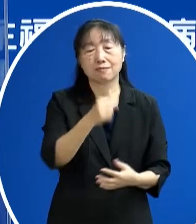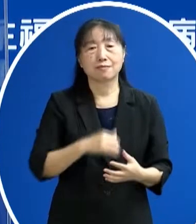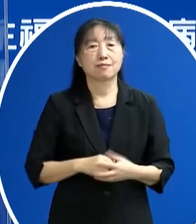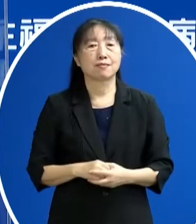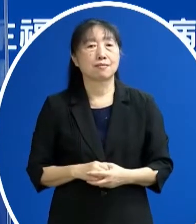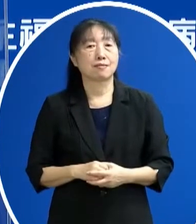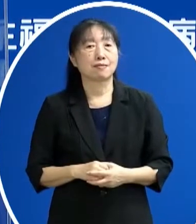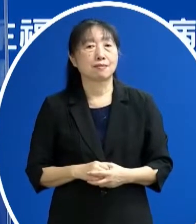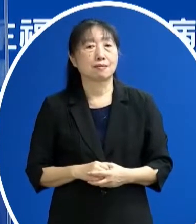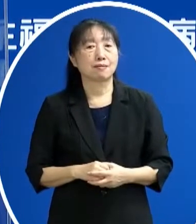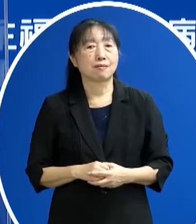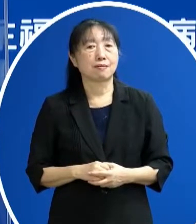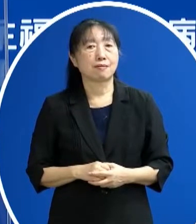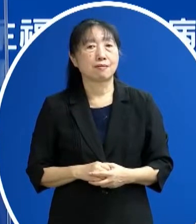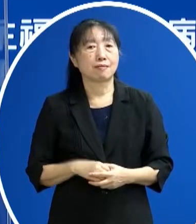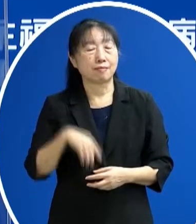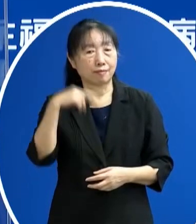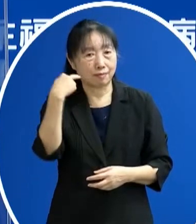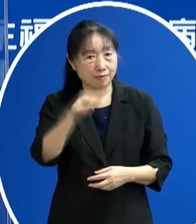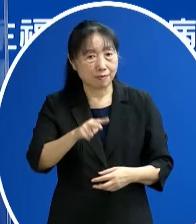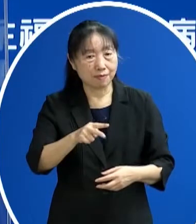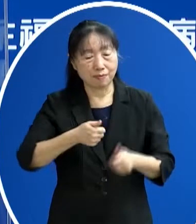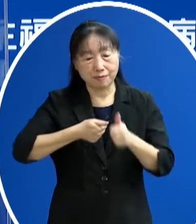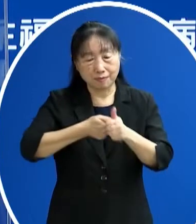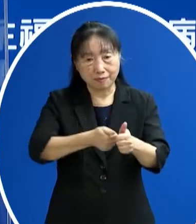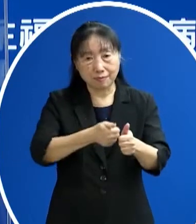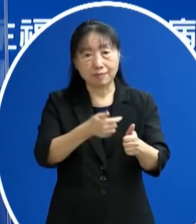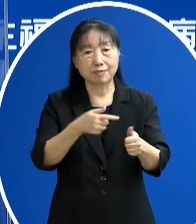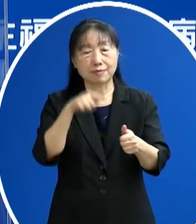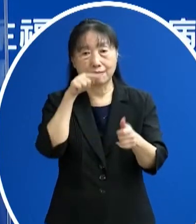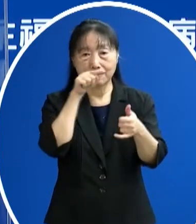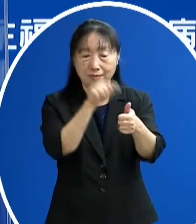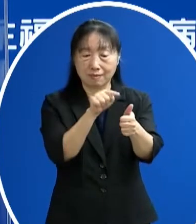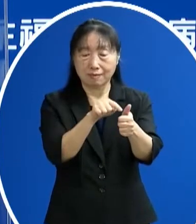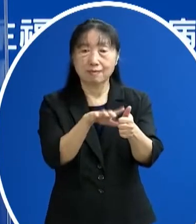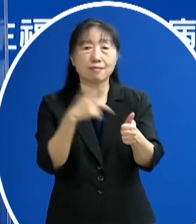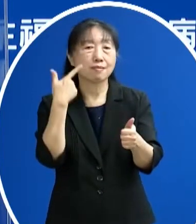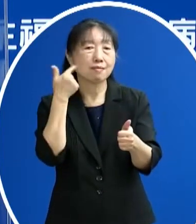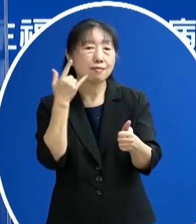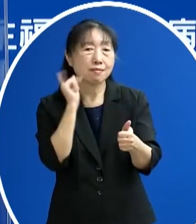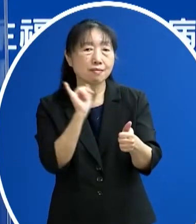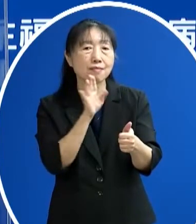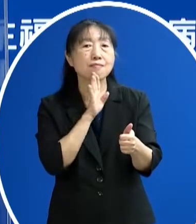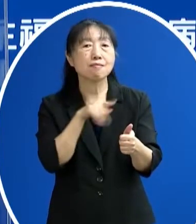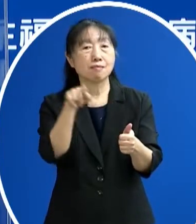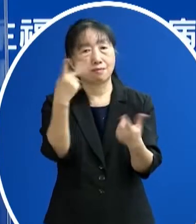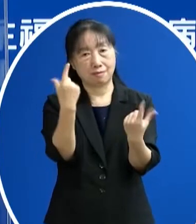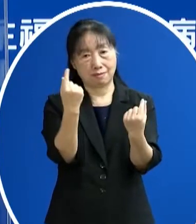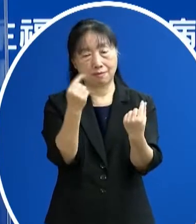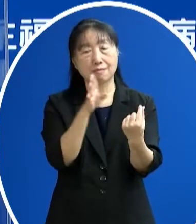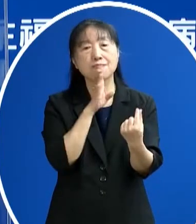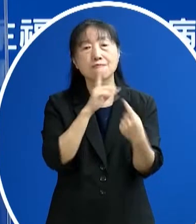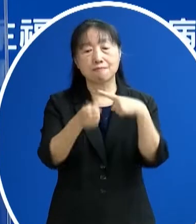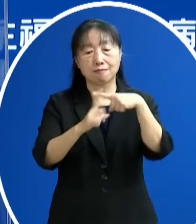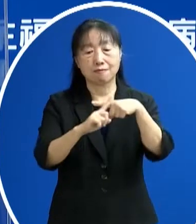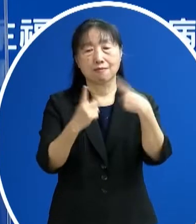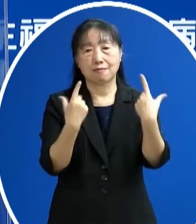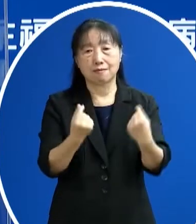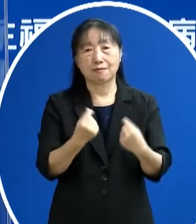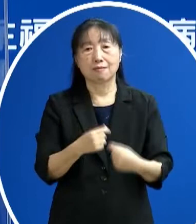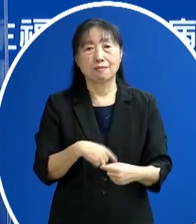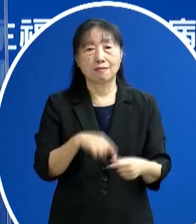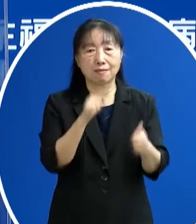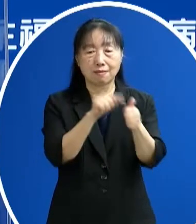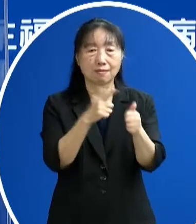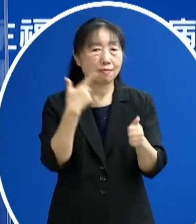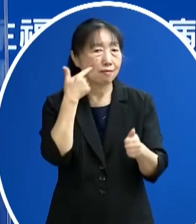是阳性。那不过回头再去追他的父母哈，那两个也都阳性了哈。那父亲